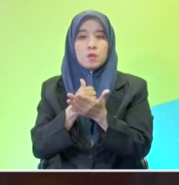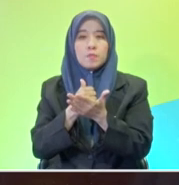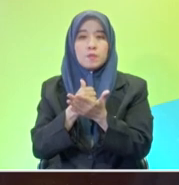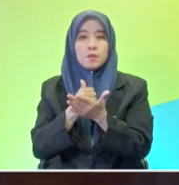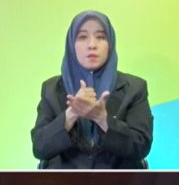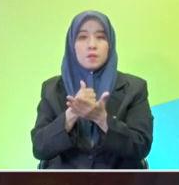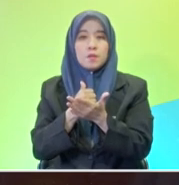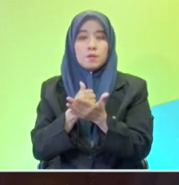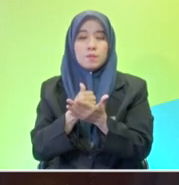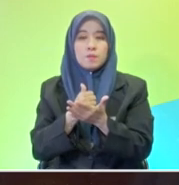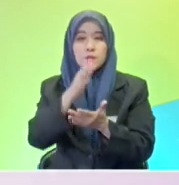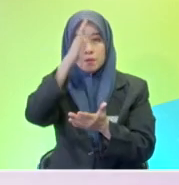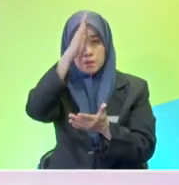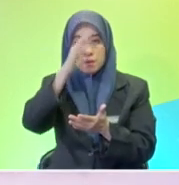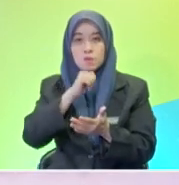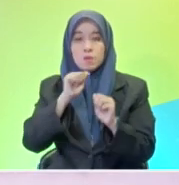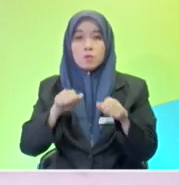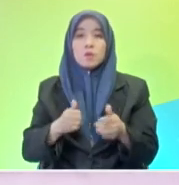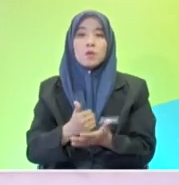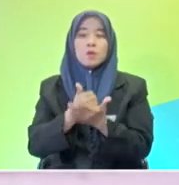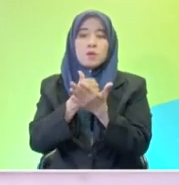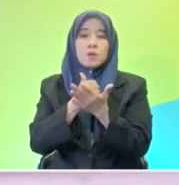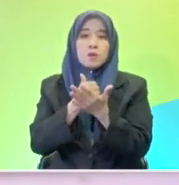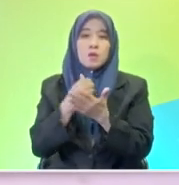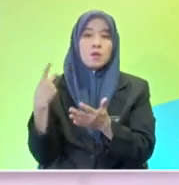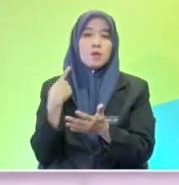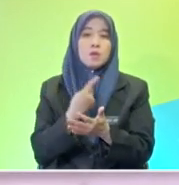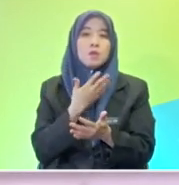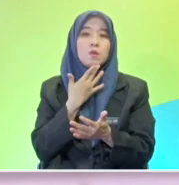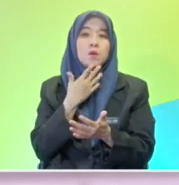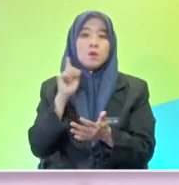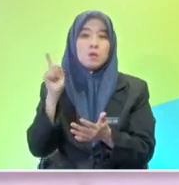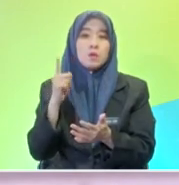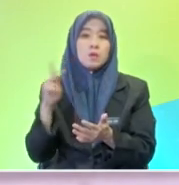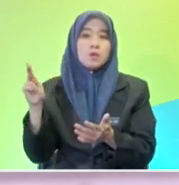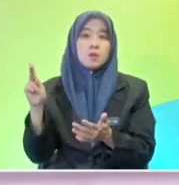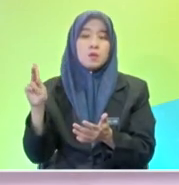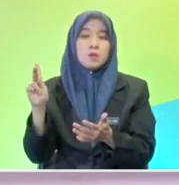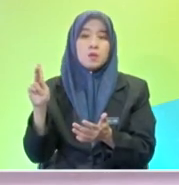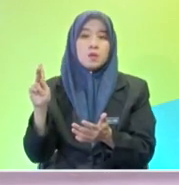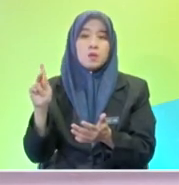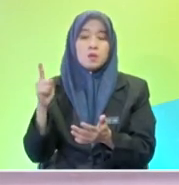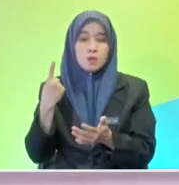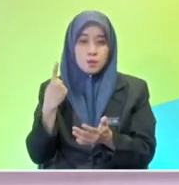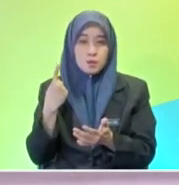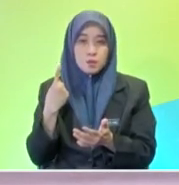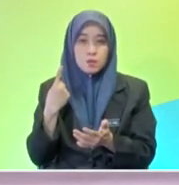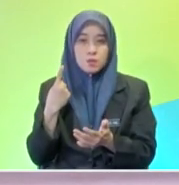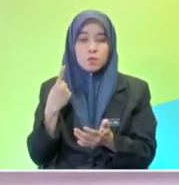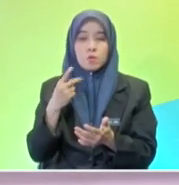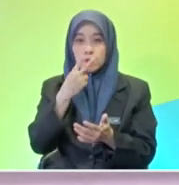dewasa jadi kita warnakan saja Abang Kris terbalik Abang Kris Oh macam tu A terbalik cantik